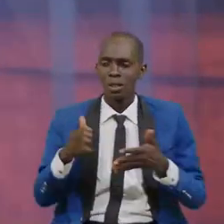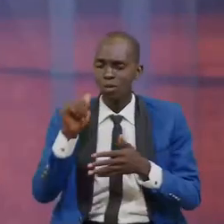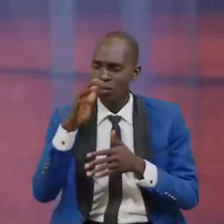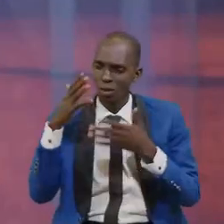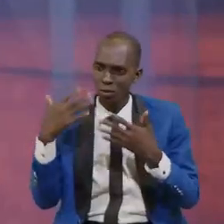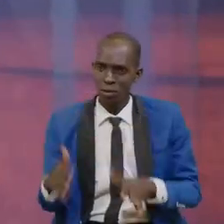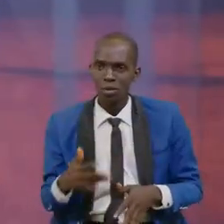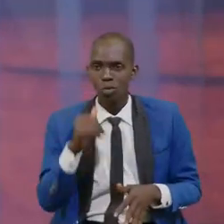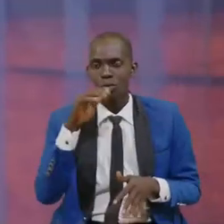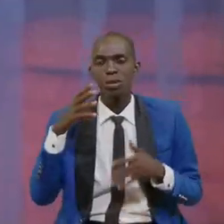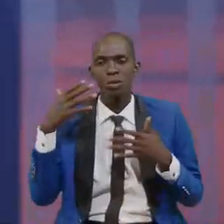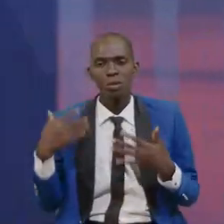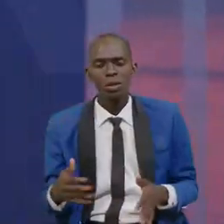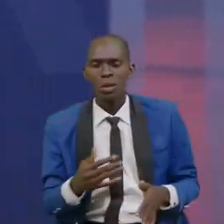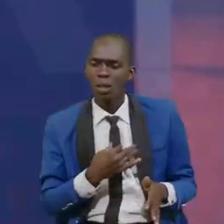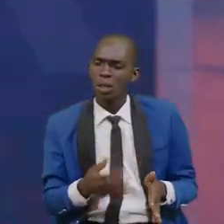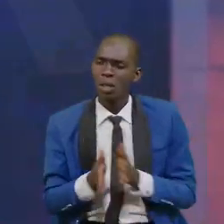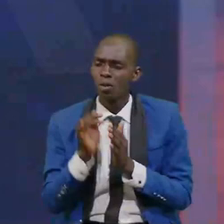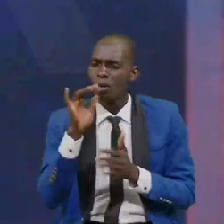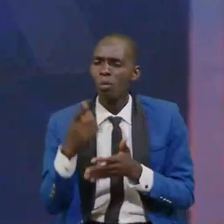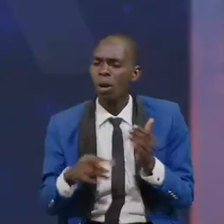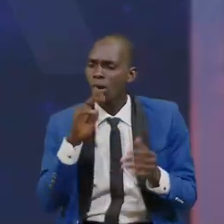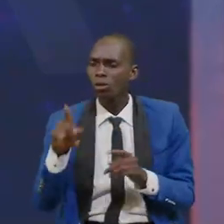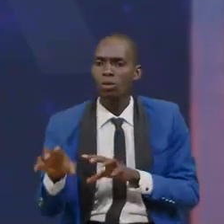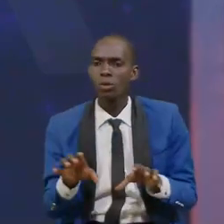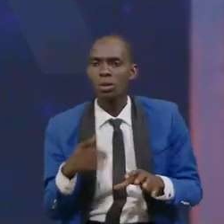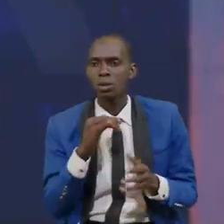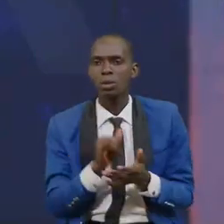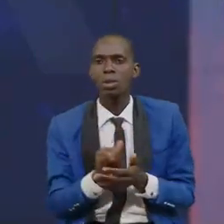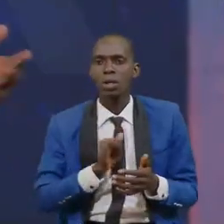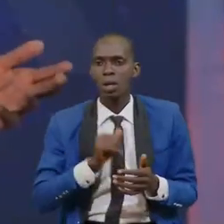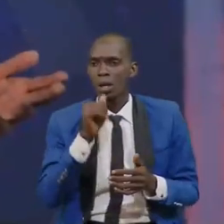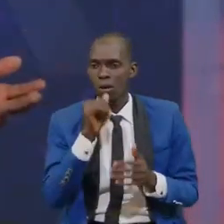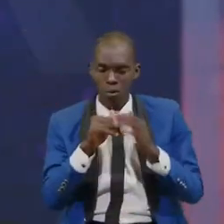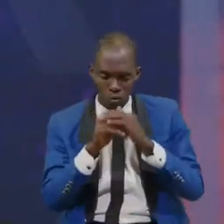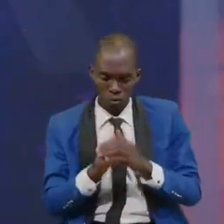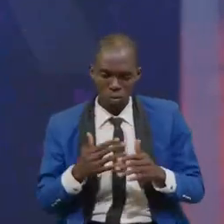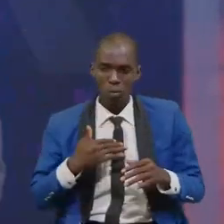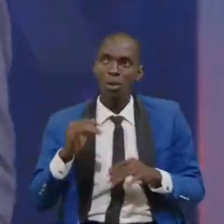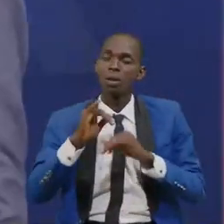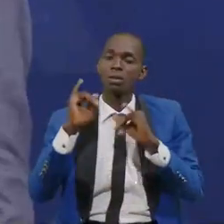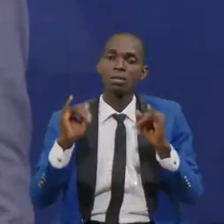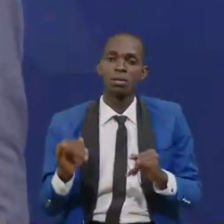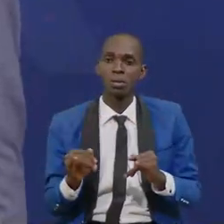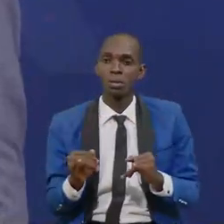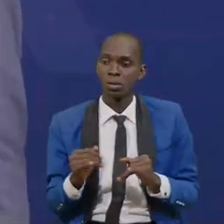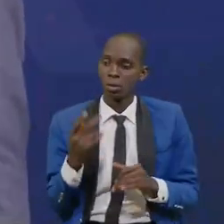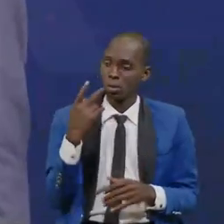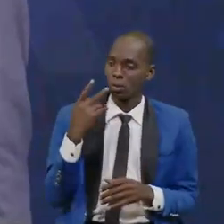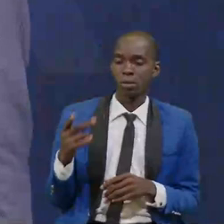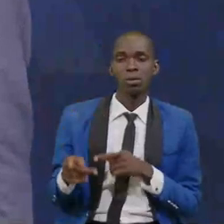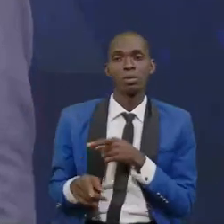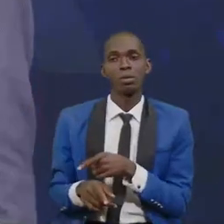finir. Elle a fini, j'ai dit, femme, qu'est-ce que tu fais? Elle dit, j'adore mon Dieu. J'ai dit, ton Dieu,